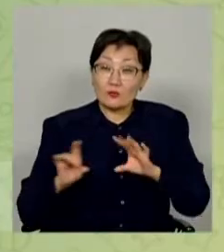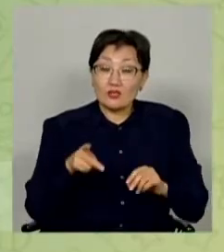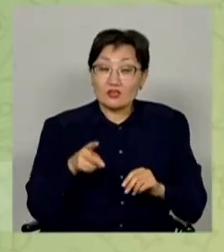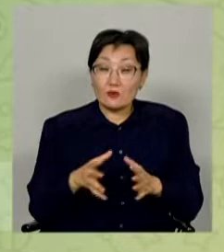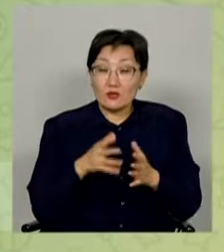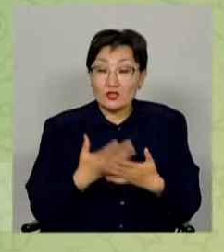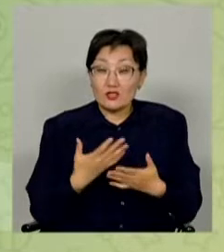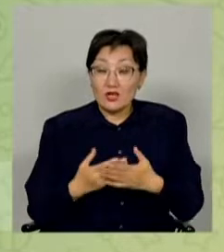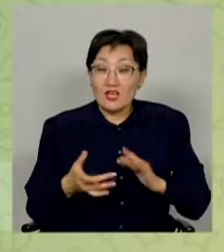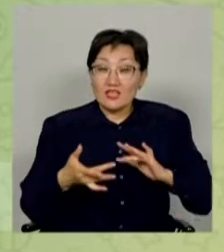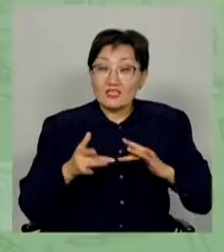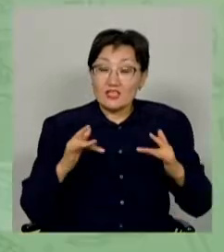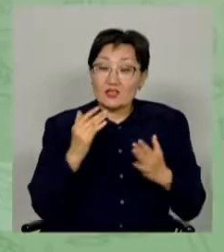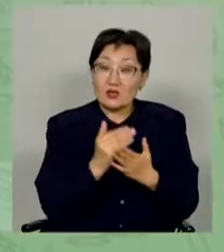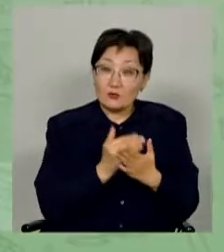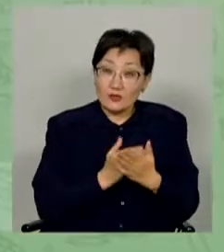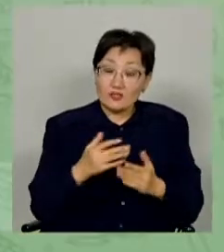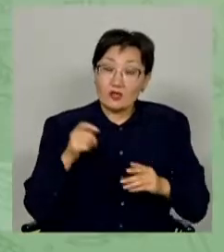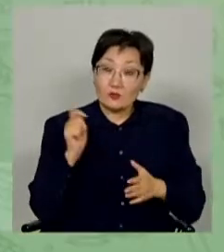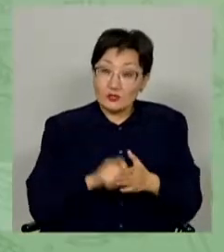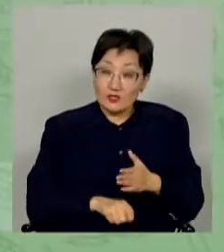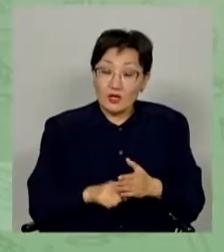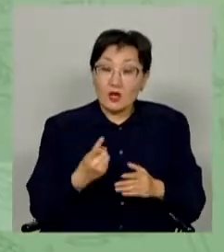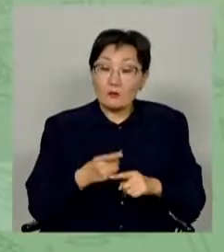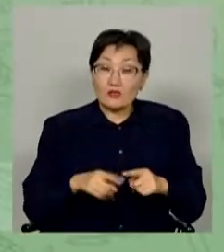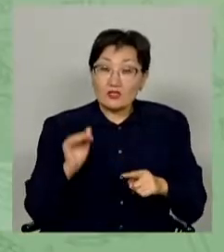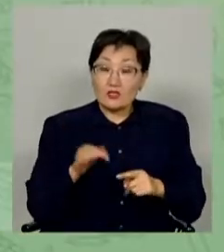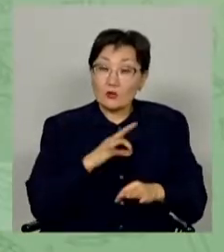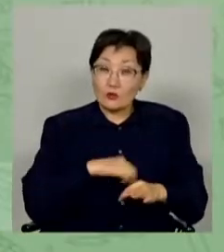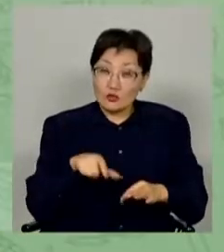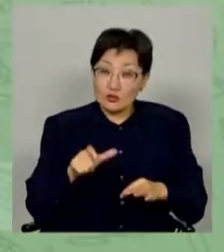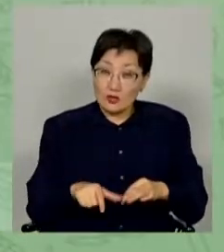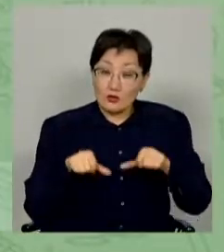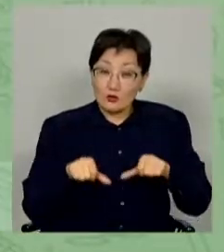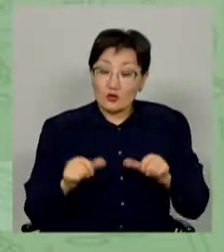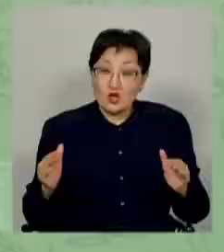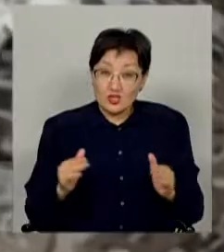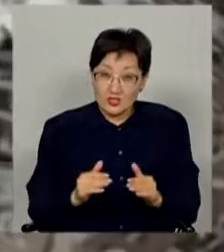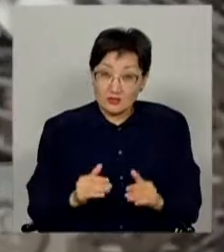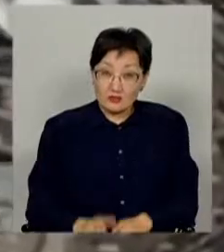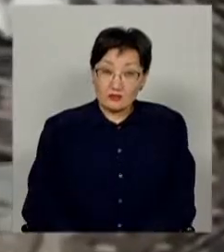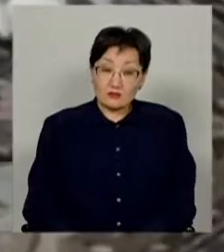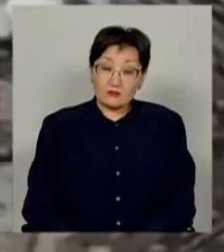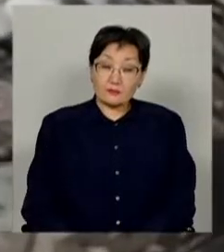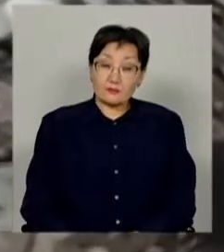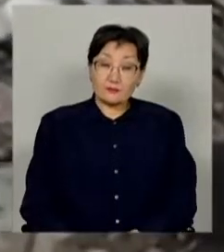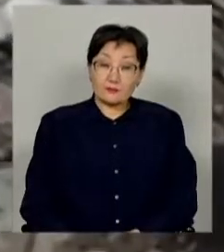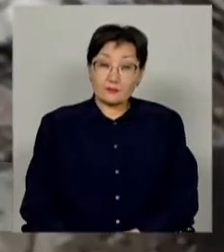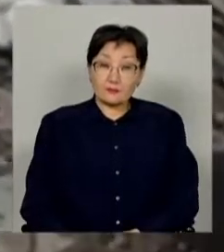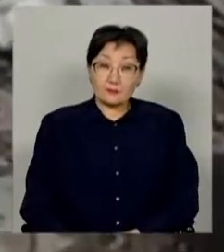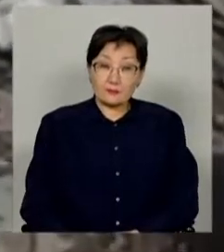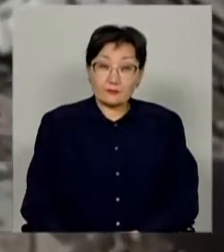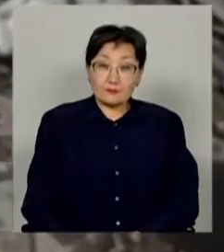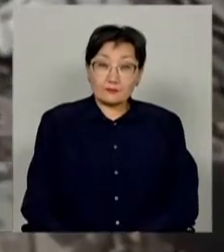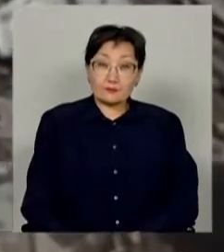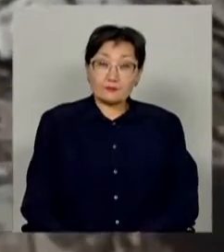2000-ға жоқ сайт бұғатталыпты. Әлеуметтік желіде 1,5 мың қолданушының құқығы шектелген. Камжат Мұхамеджан, Данияр Омар, Ринат